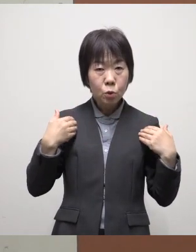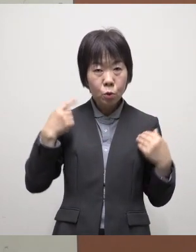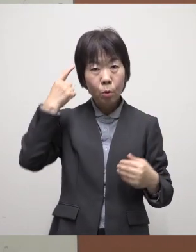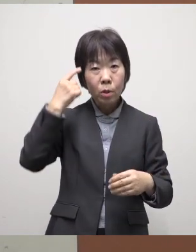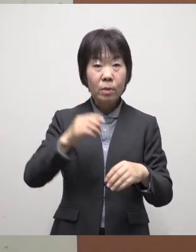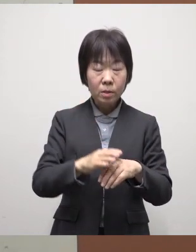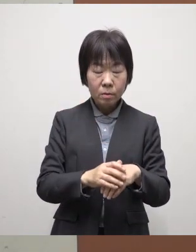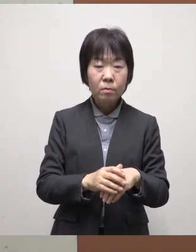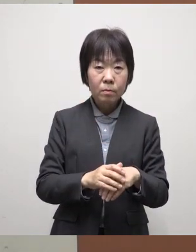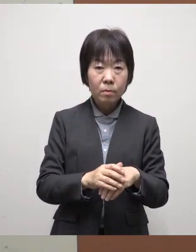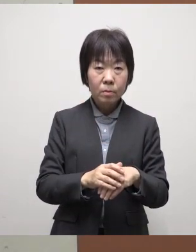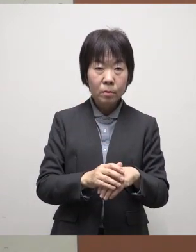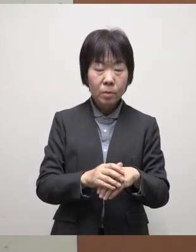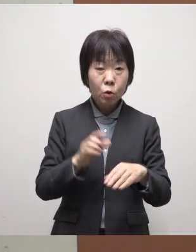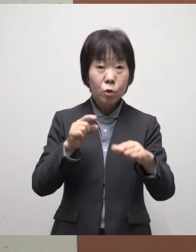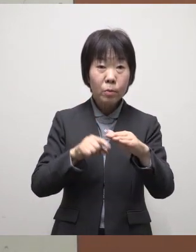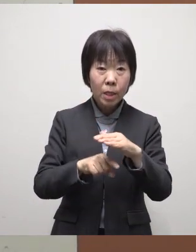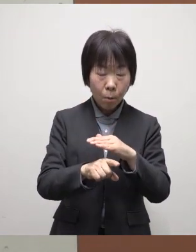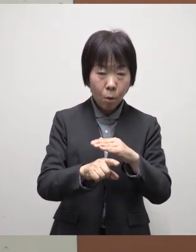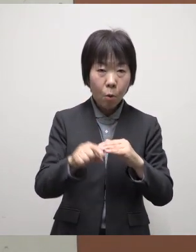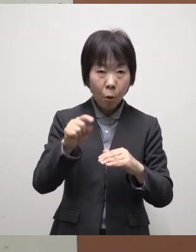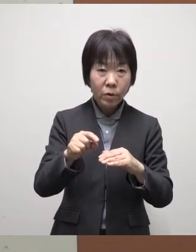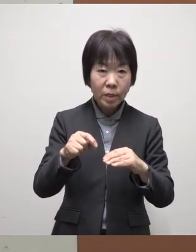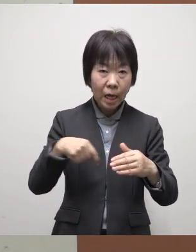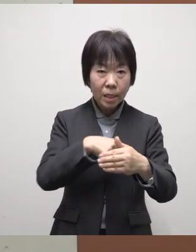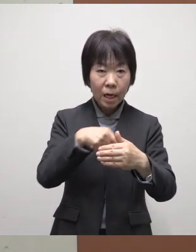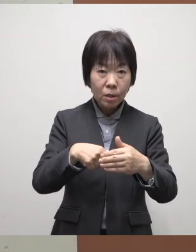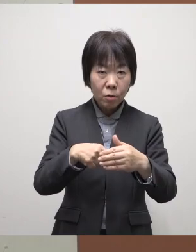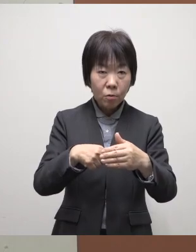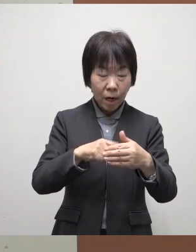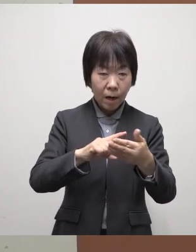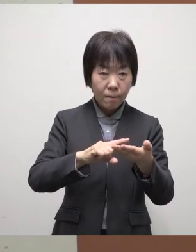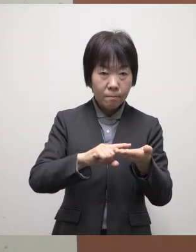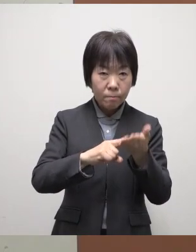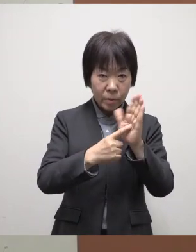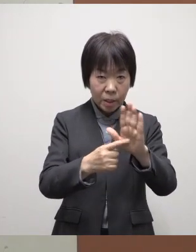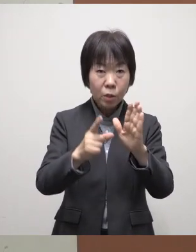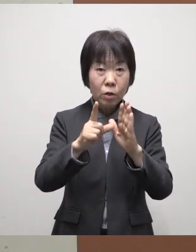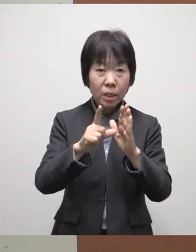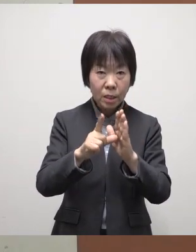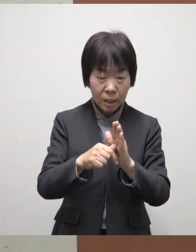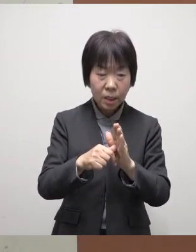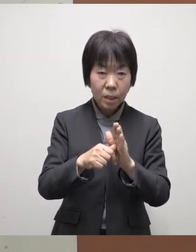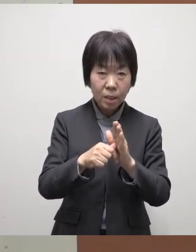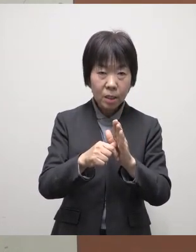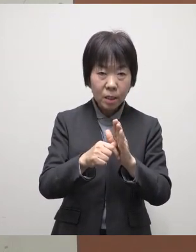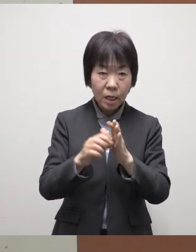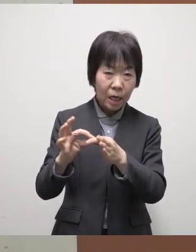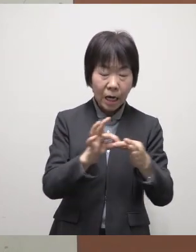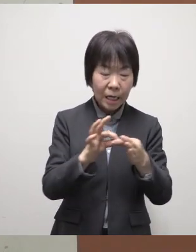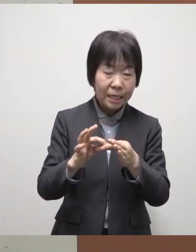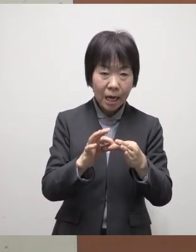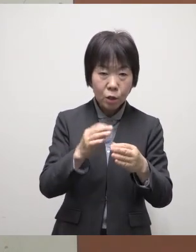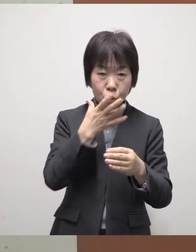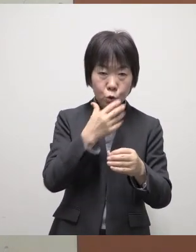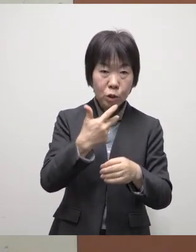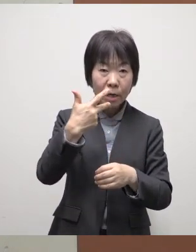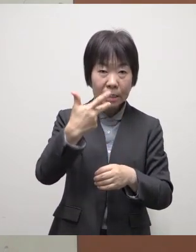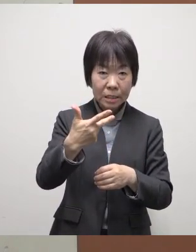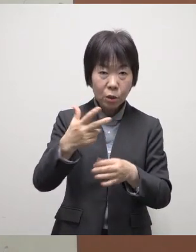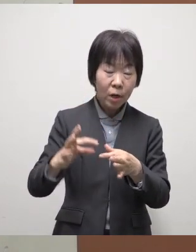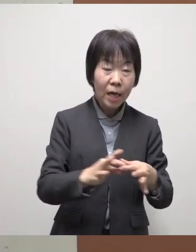思いますそういう意味でもやはりこういった案件が出た場合に関連であるまさに福島市と連携をして